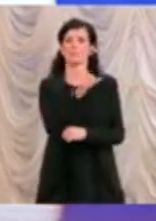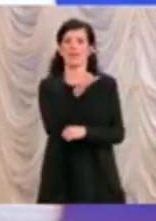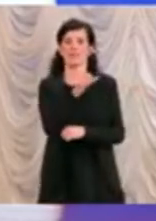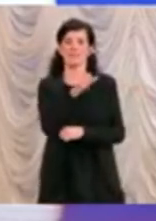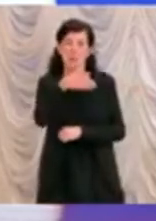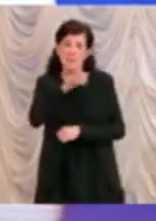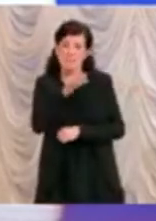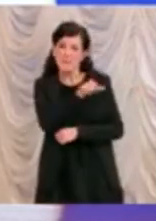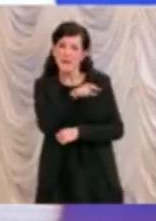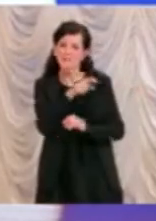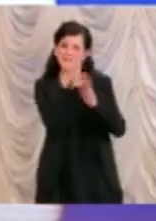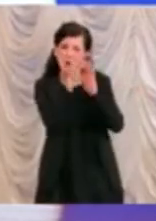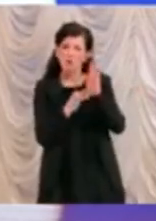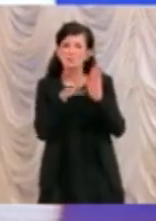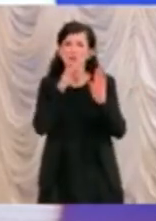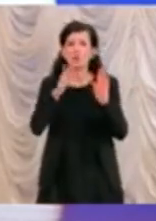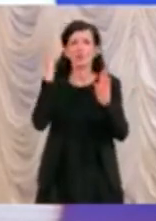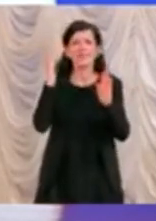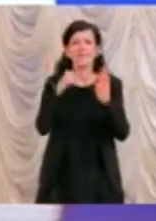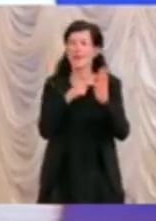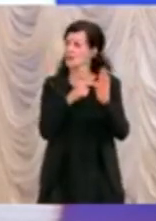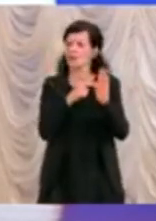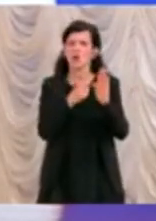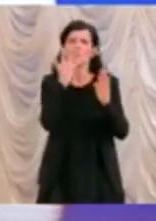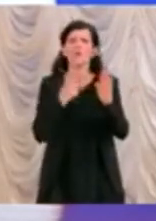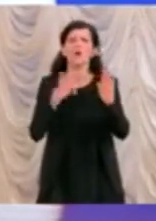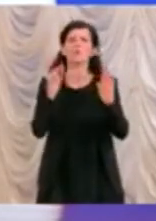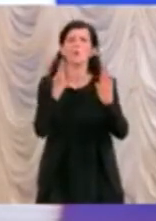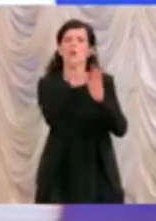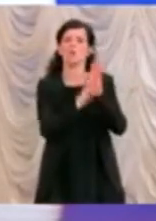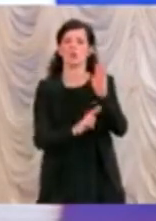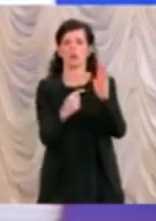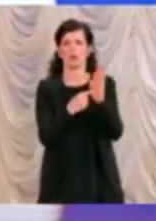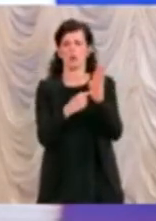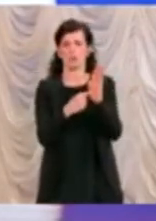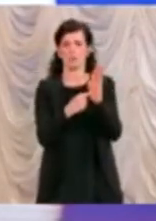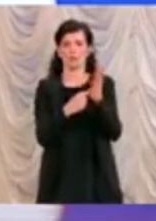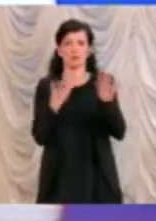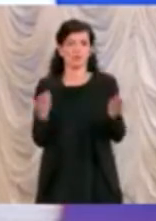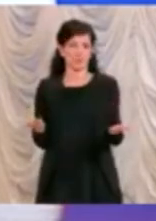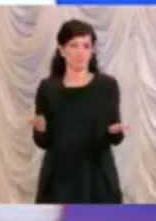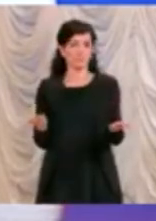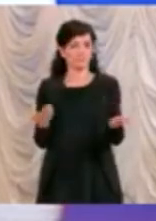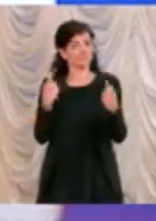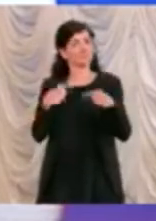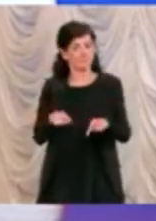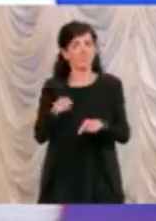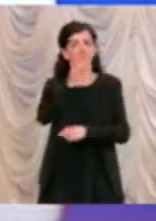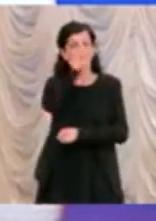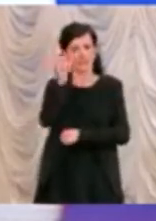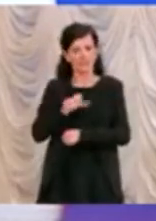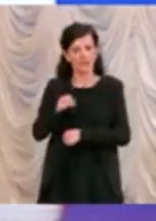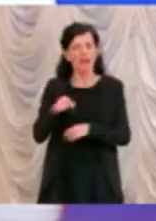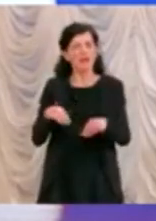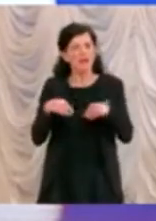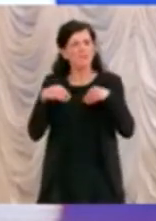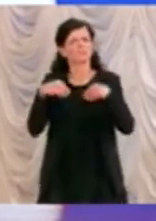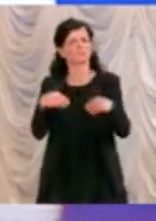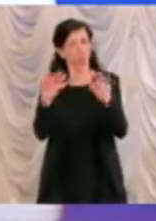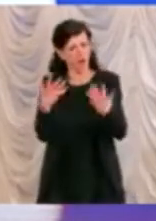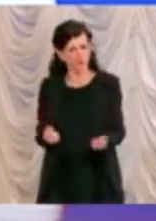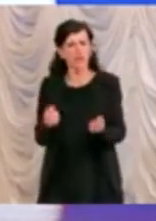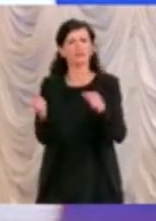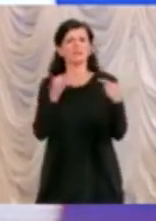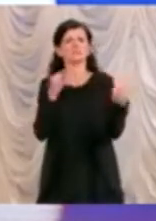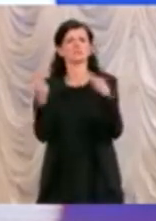alle vecchie condizionalità quindi con nuova regolamentazione ecco perché l'italia partecipa a questa discussione che sul